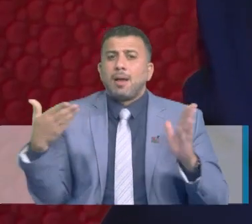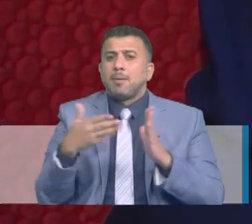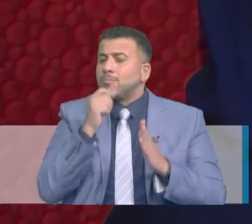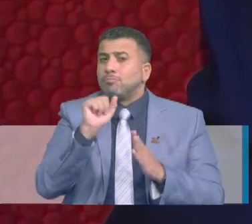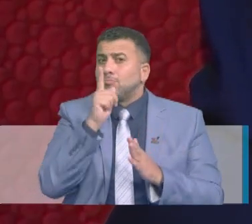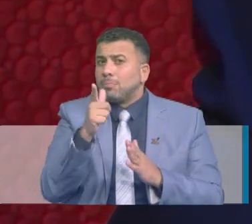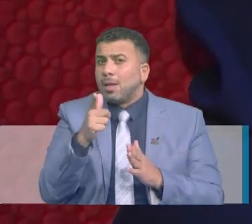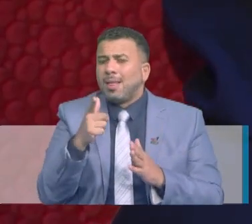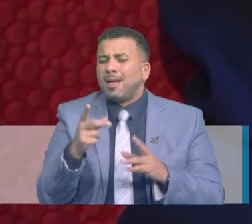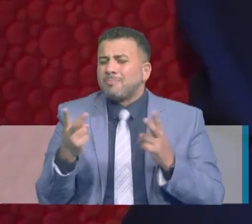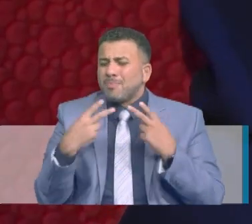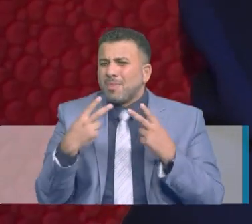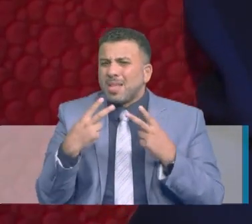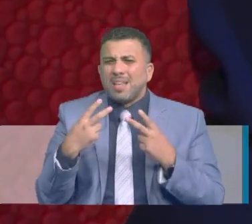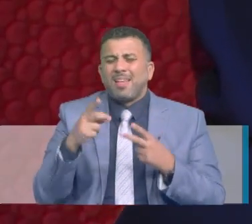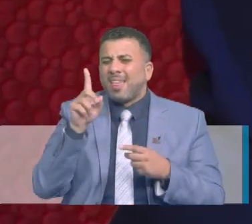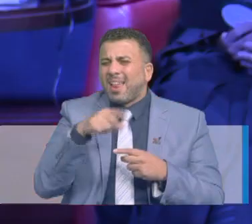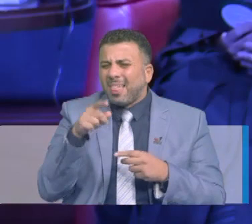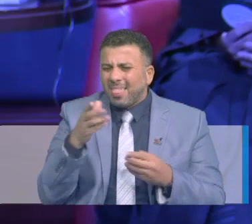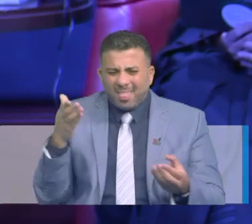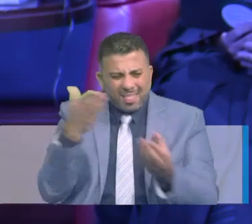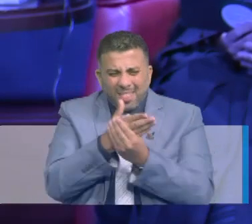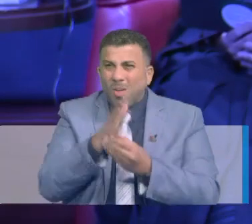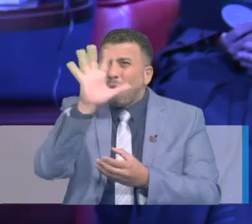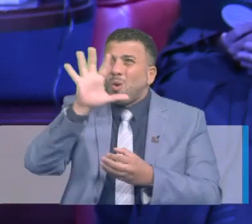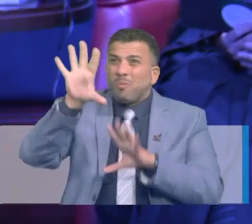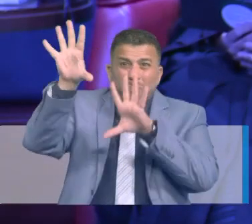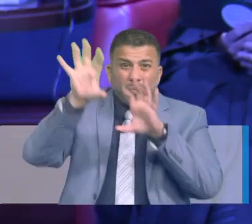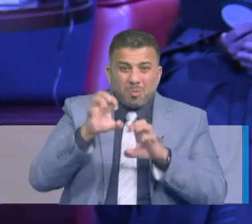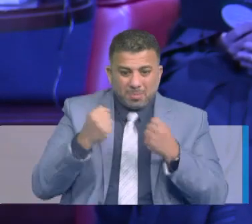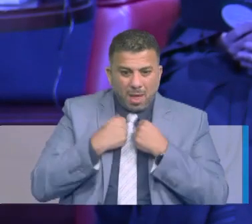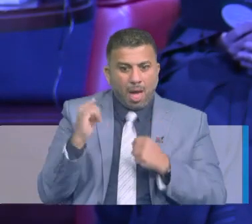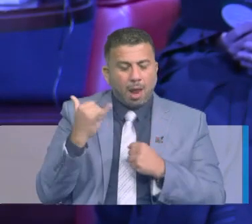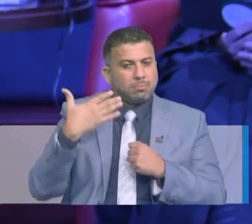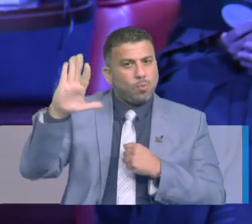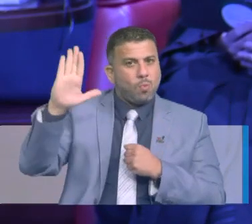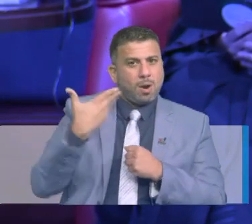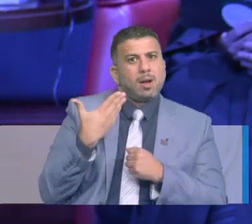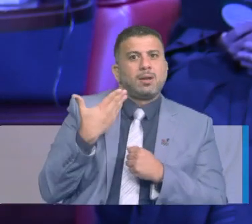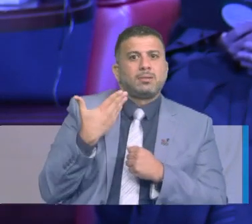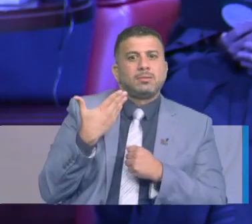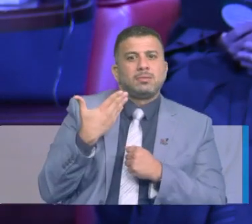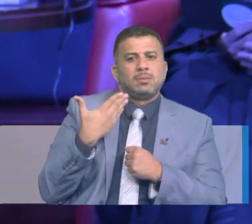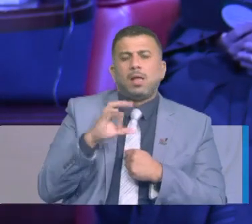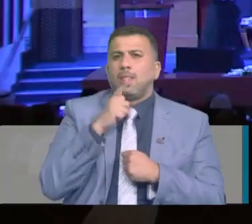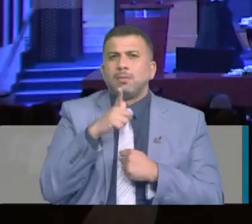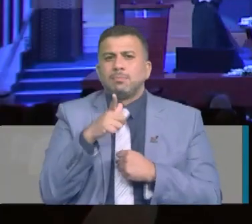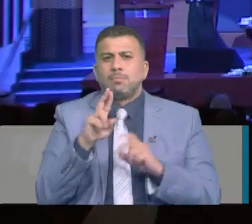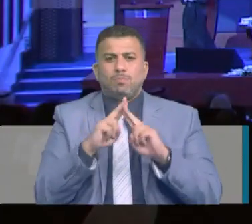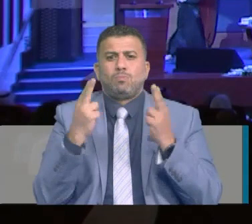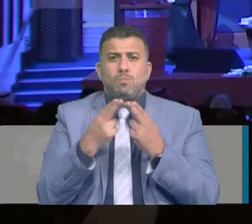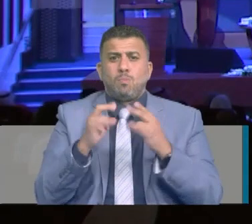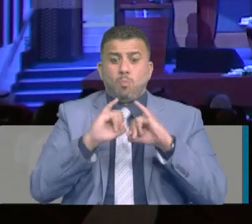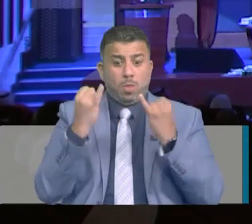بعيدا عن العادات والتصرفات الدخيلة على مجتمعنا. إذن يأتي هذا الملتقى